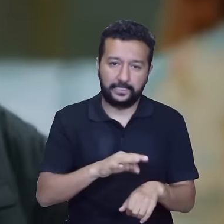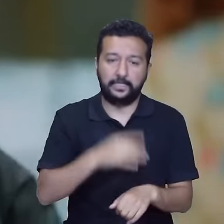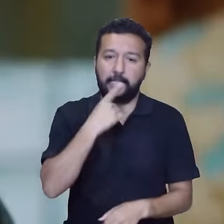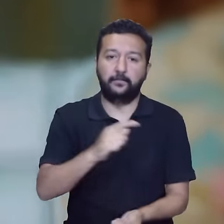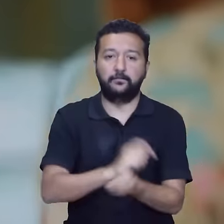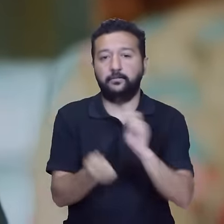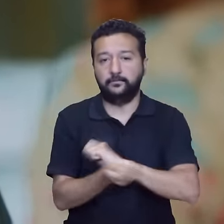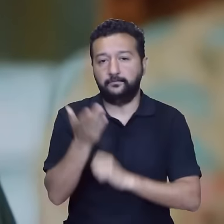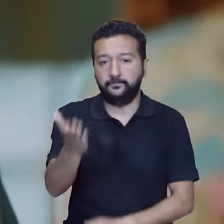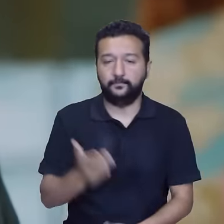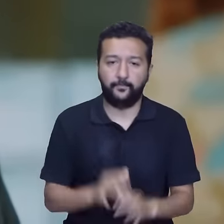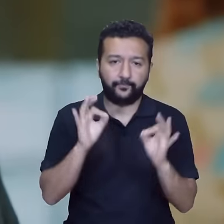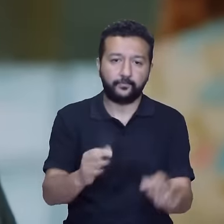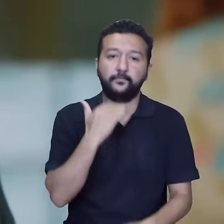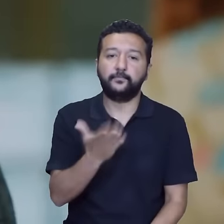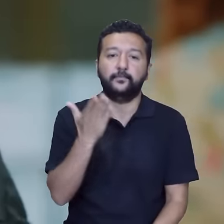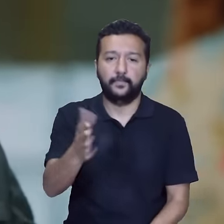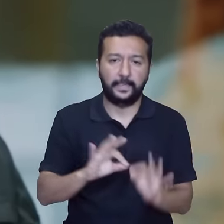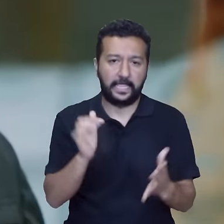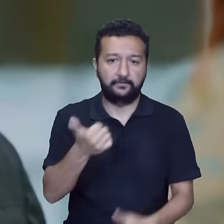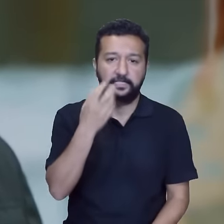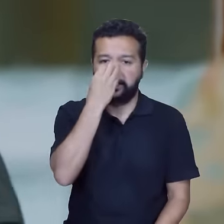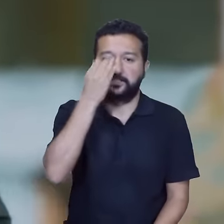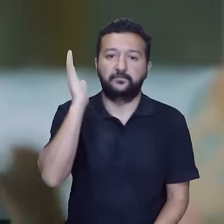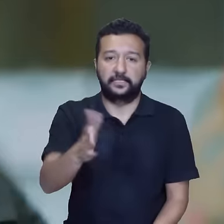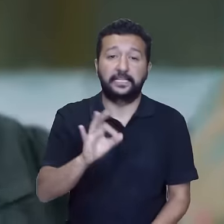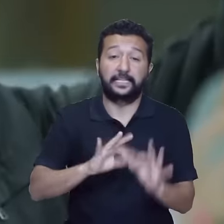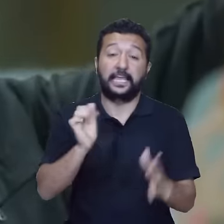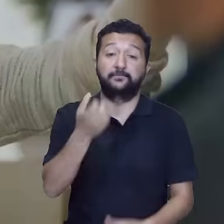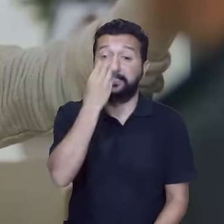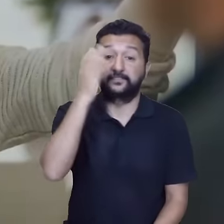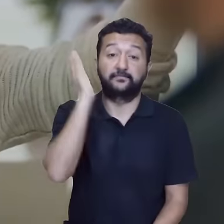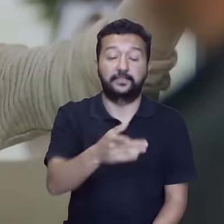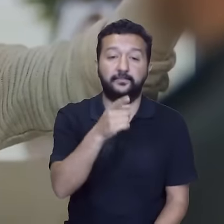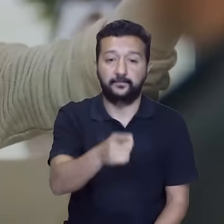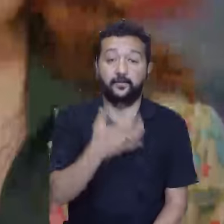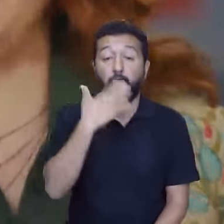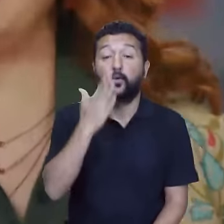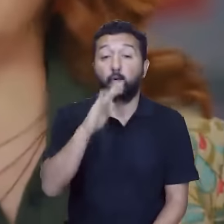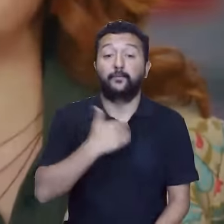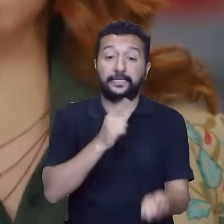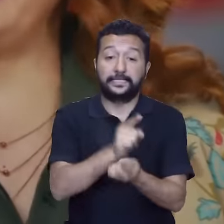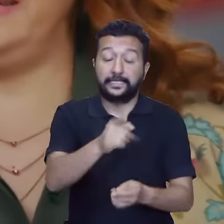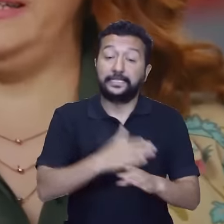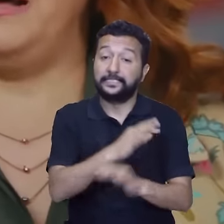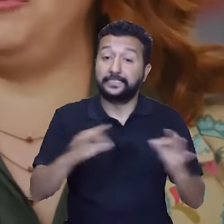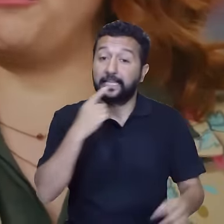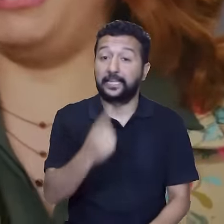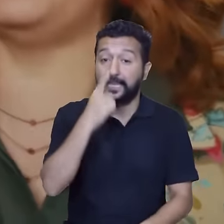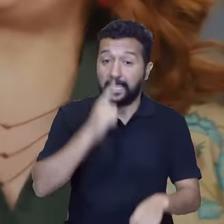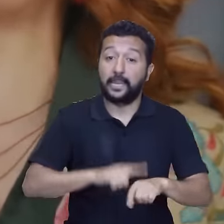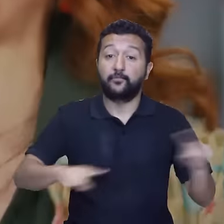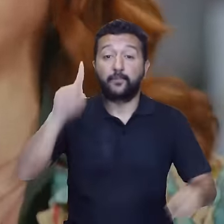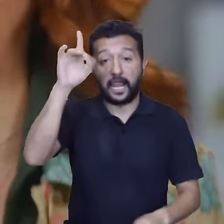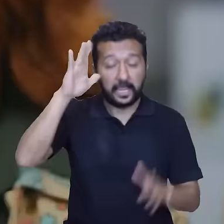diye şey yaptı ya. Böyle de olmaz ki. Ne kıymetli çelenkmiş. Ne kıymetli çelengin varmış be. Yok, ben senin artık hiçbir dediğine